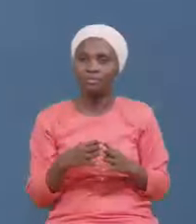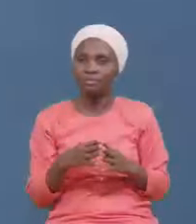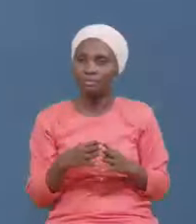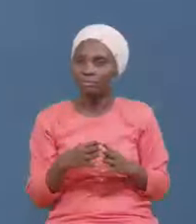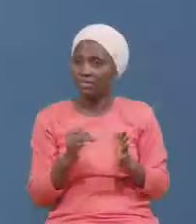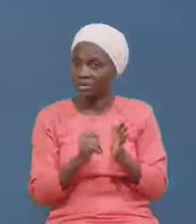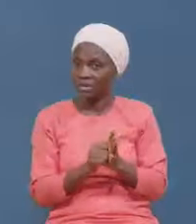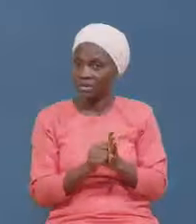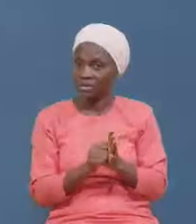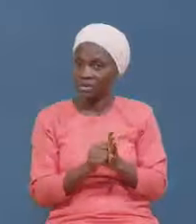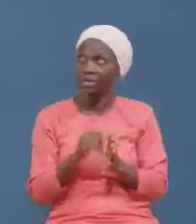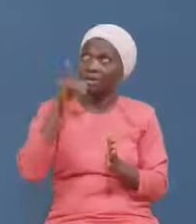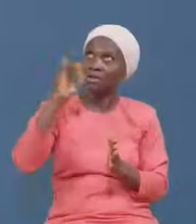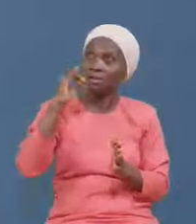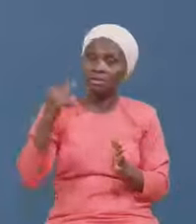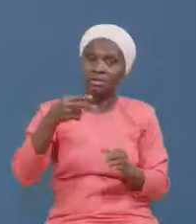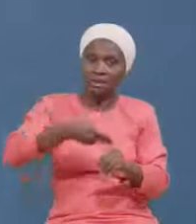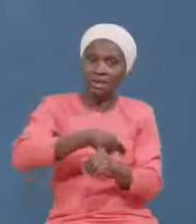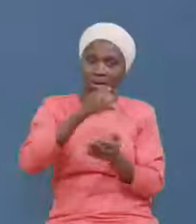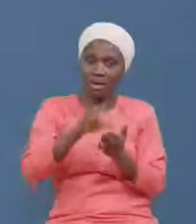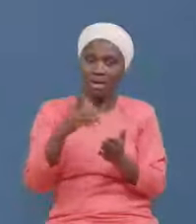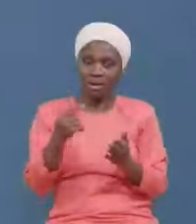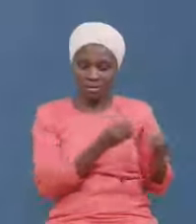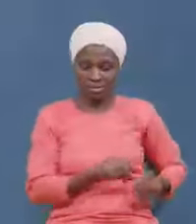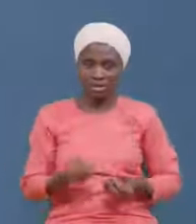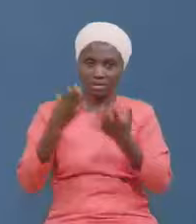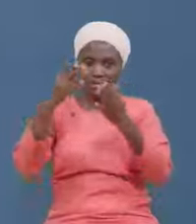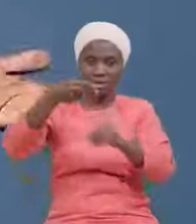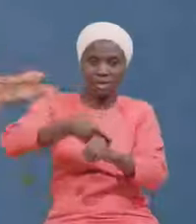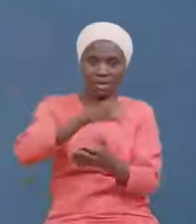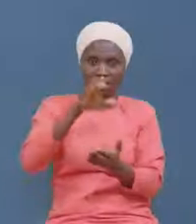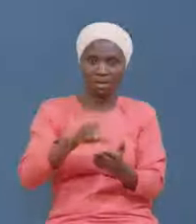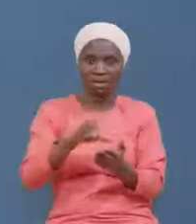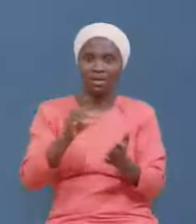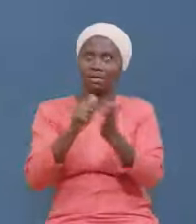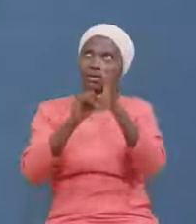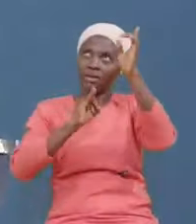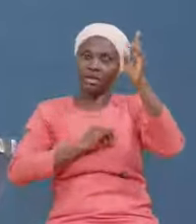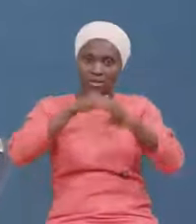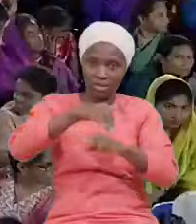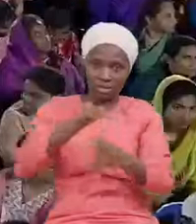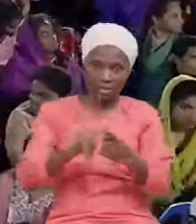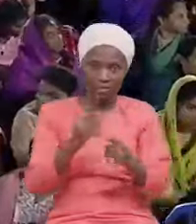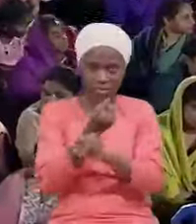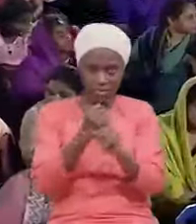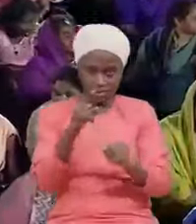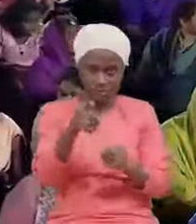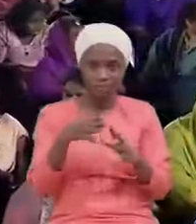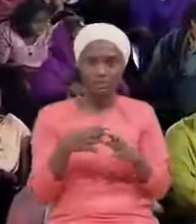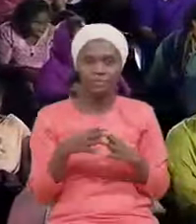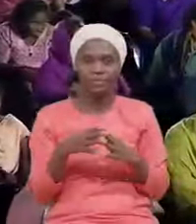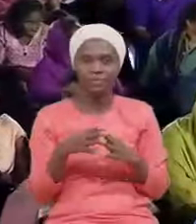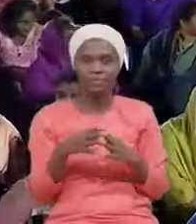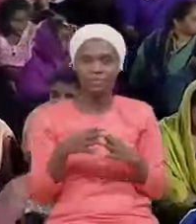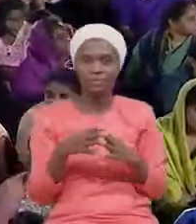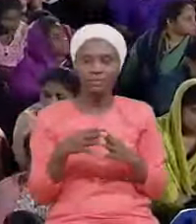That is the lamb, the sacrificial lamb I sent to save you. ఇది మిమ్మల్ని రక్షించడానికి